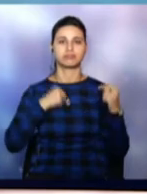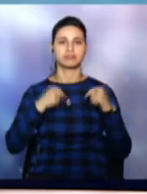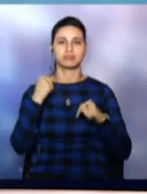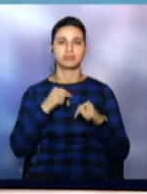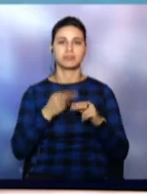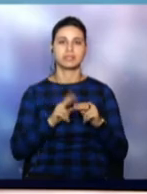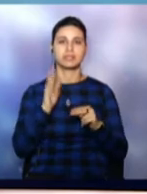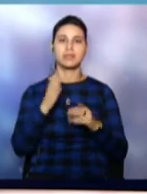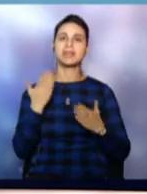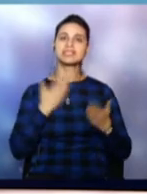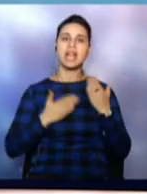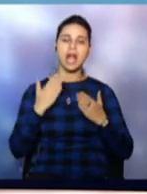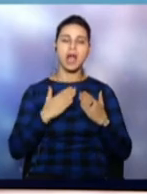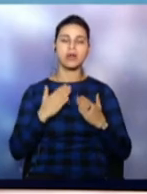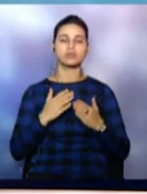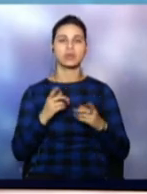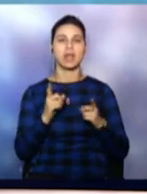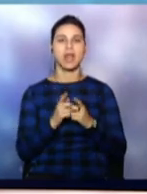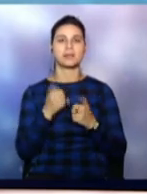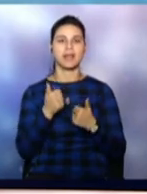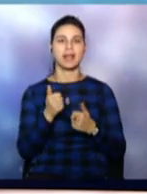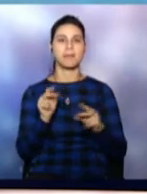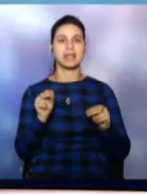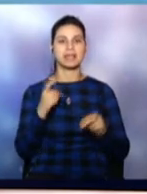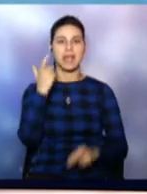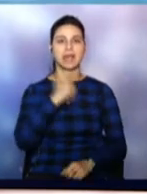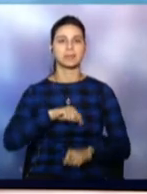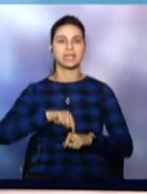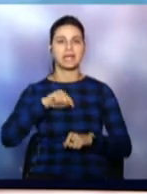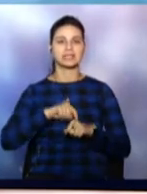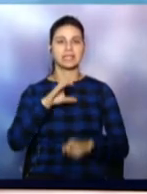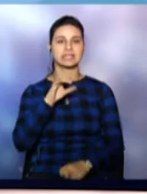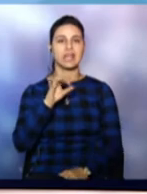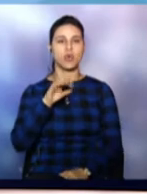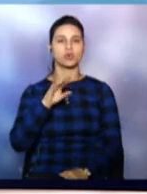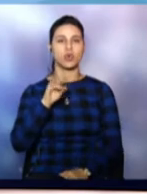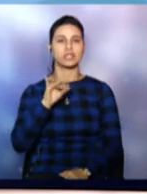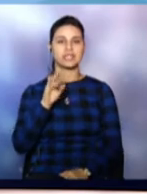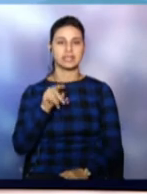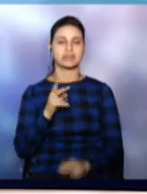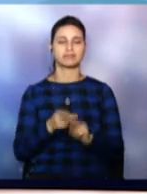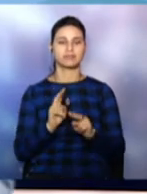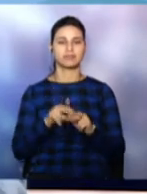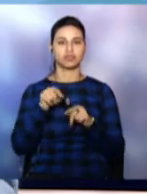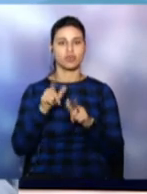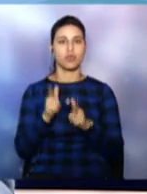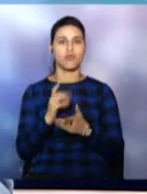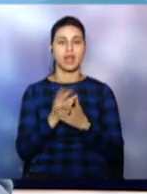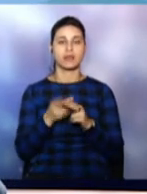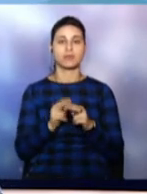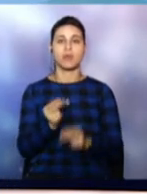რომელიც იწვევს სიხალისეს, იწვევს ბედნიერების განცდას, სიამოვნების განცდას და აი